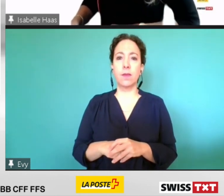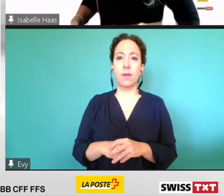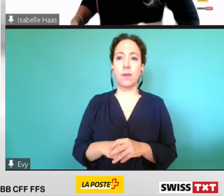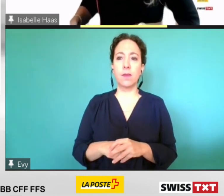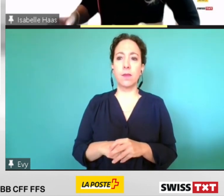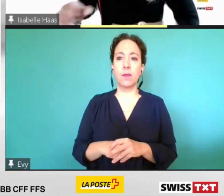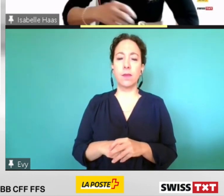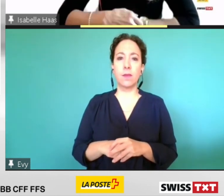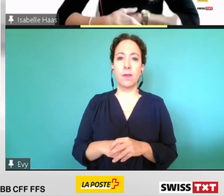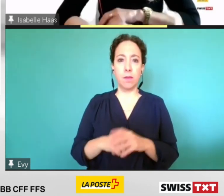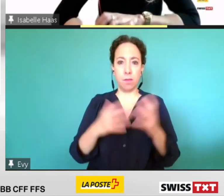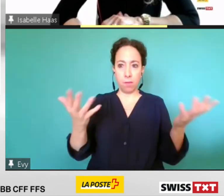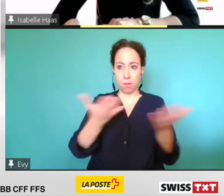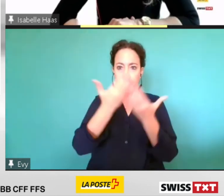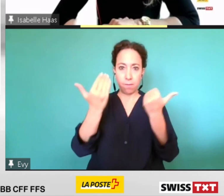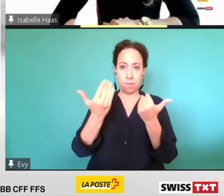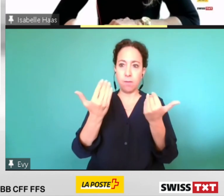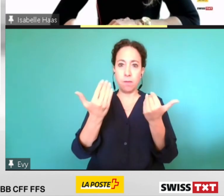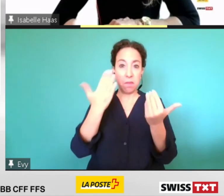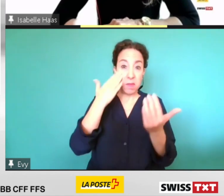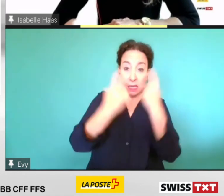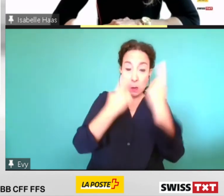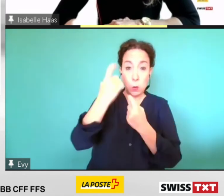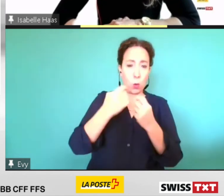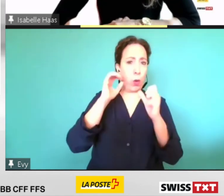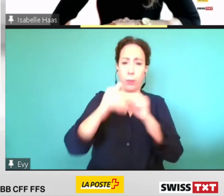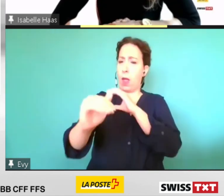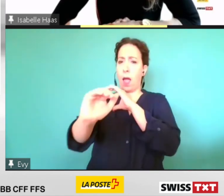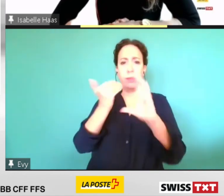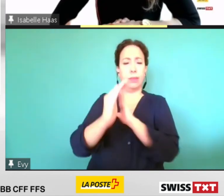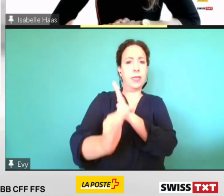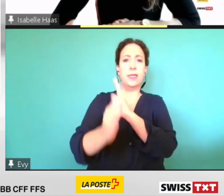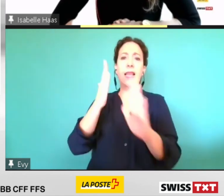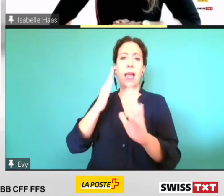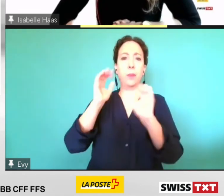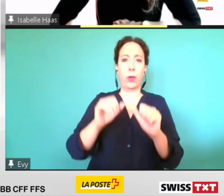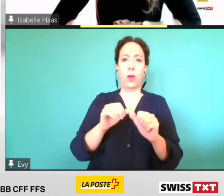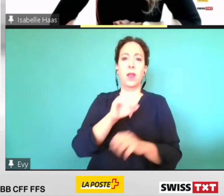Avez-vous des questions ? Écrivez-nous directement par e-mail à